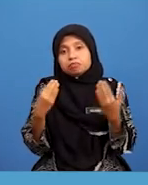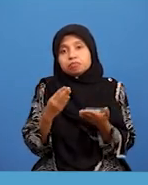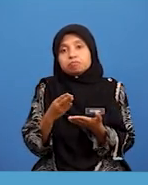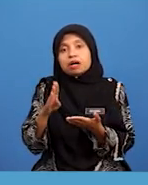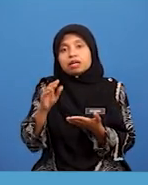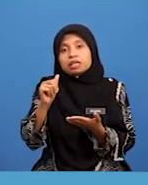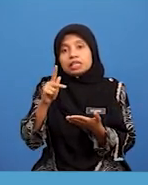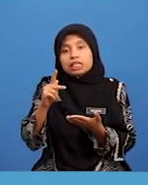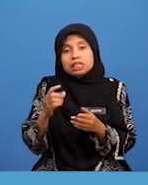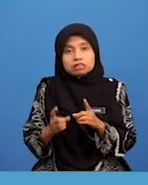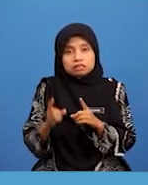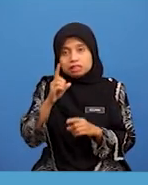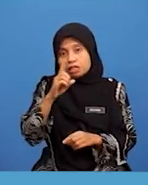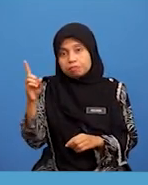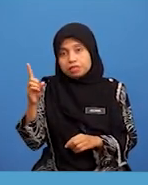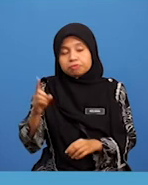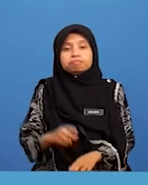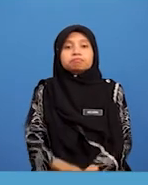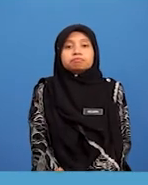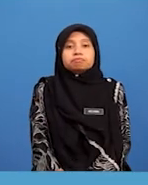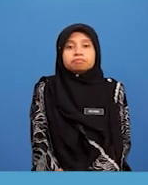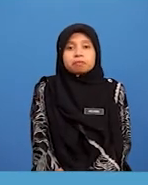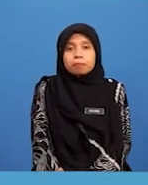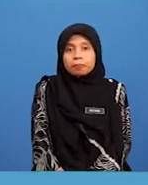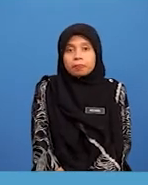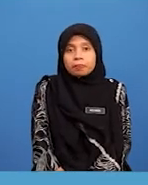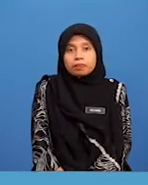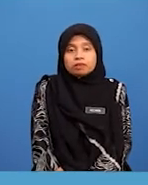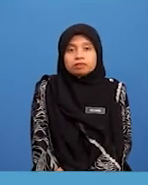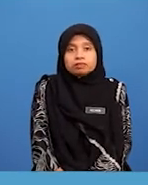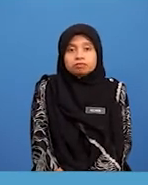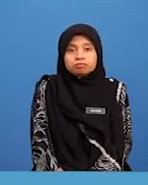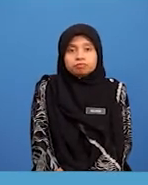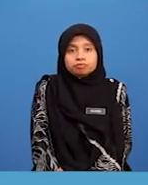di akhir proses pembubaran.